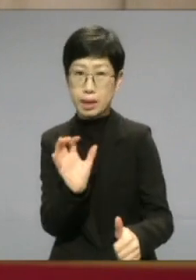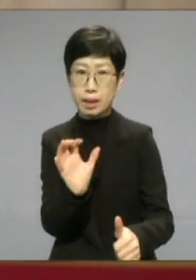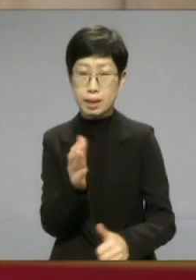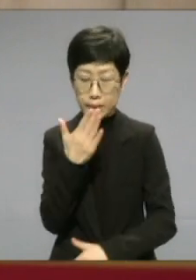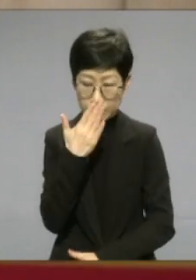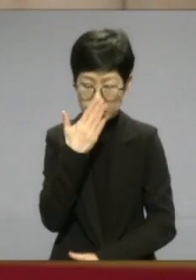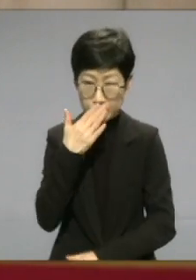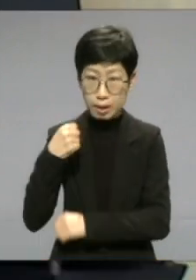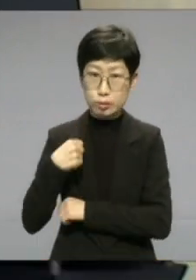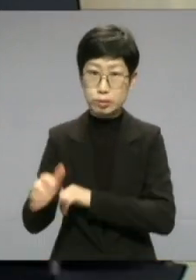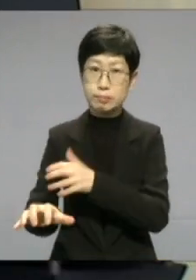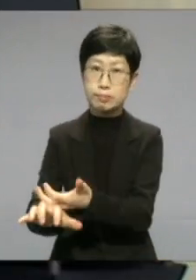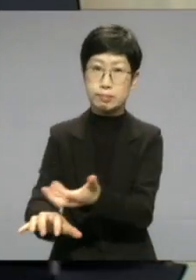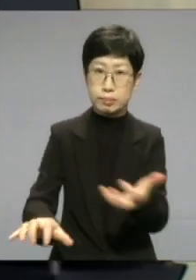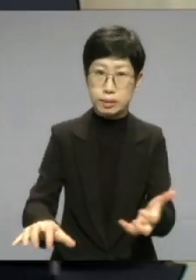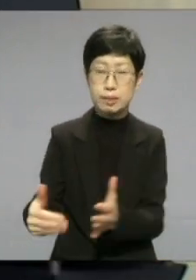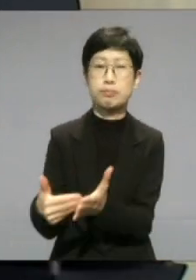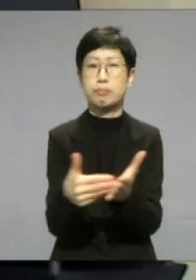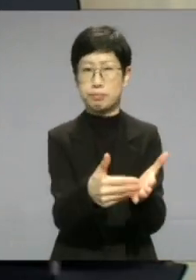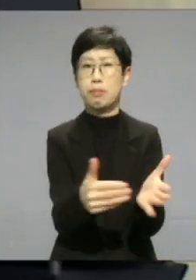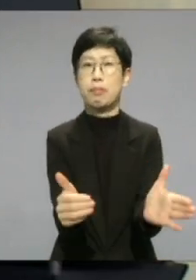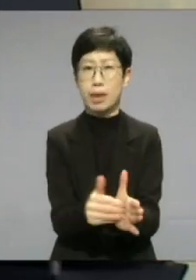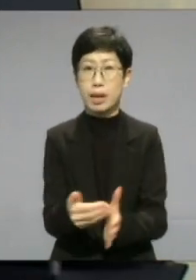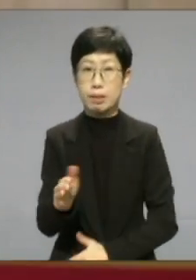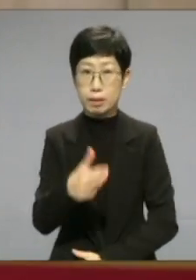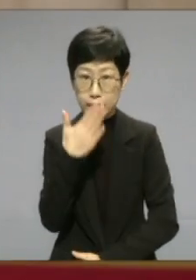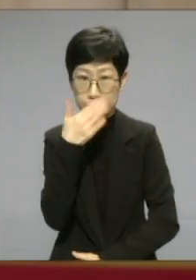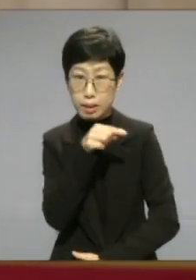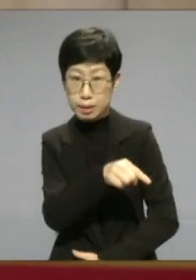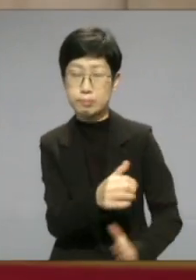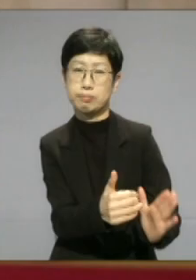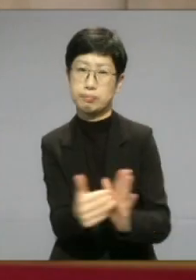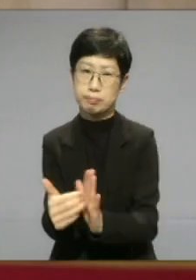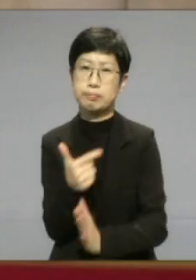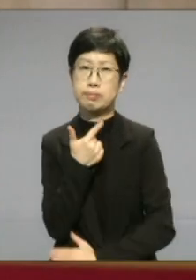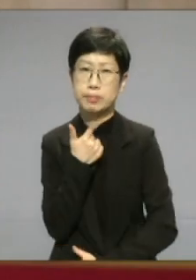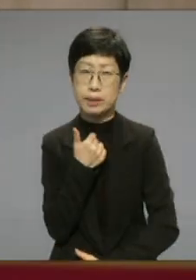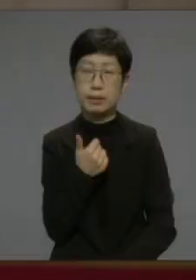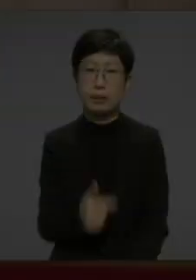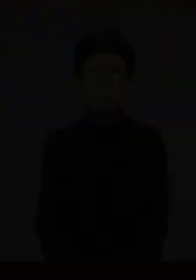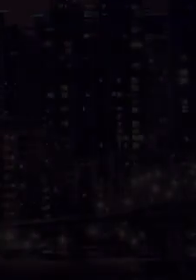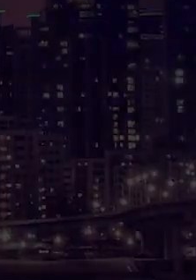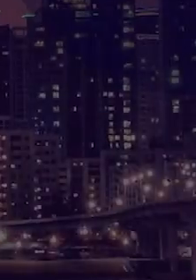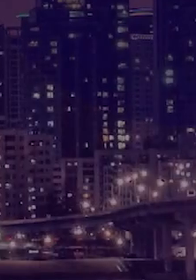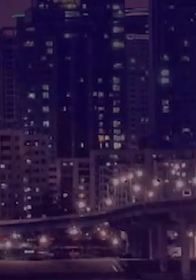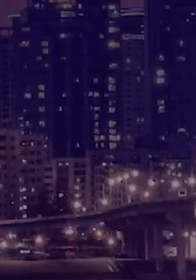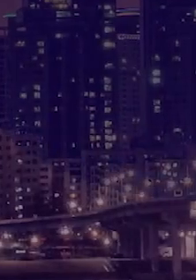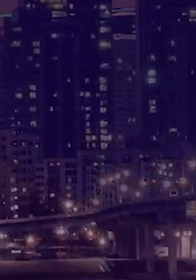이스라엘 지상군 철수 등을 제시했지만 이스라엘이 이를 거부한 바 있습니다.